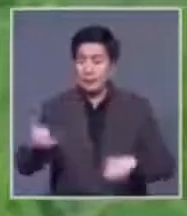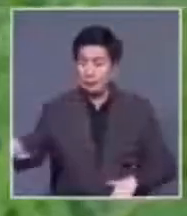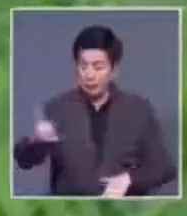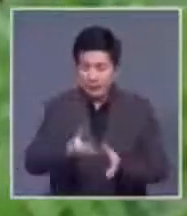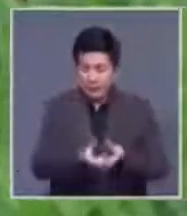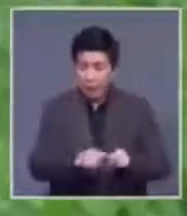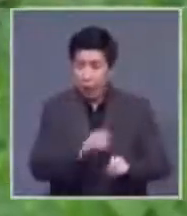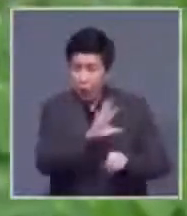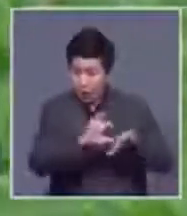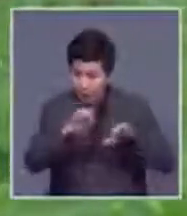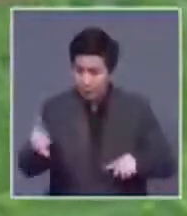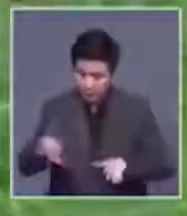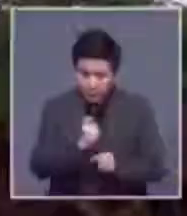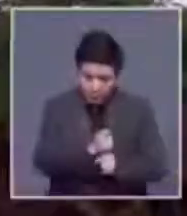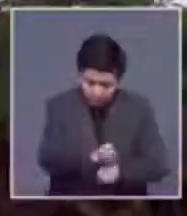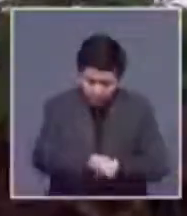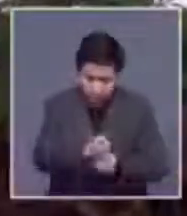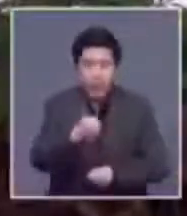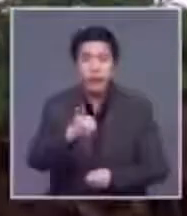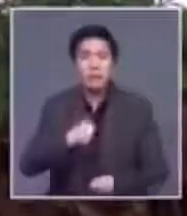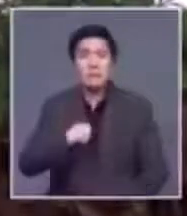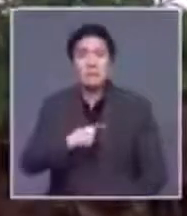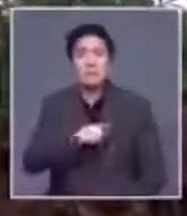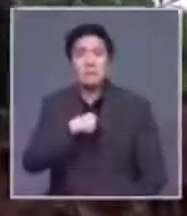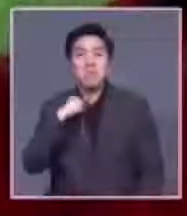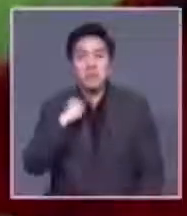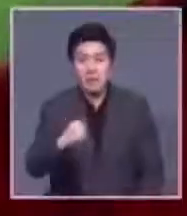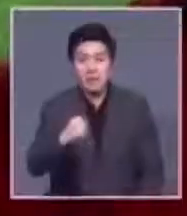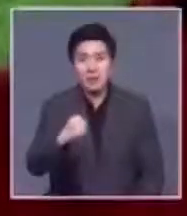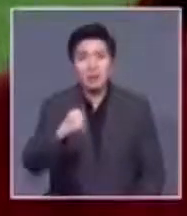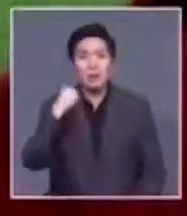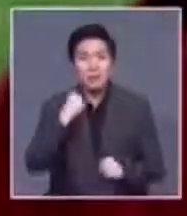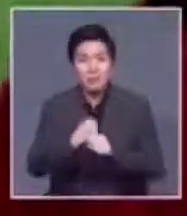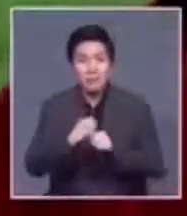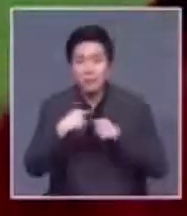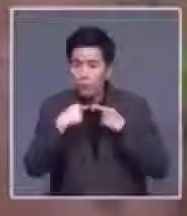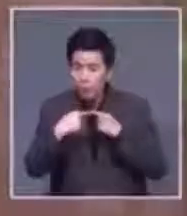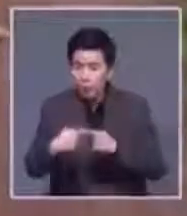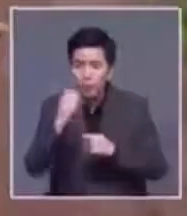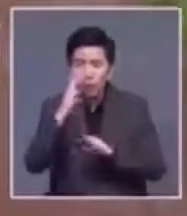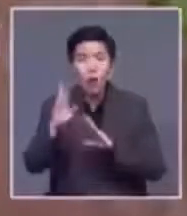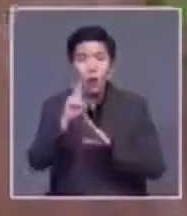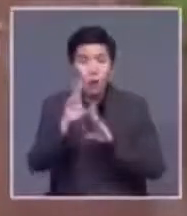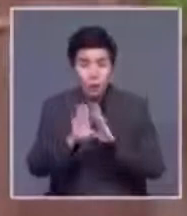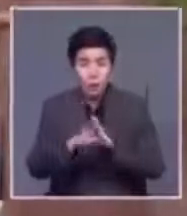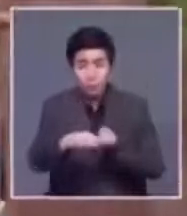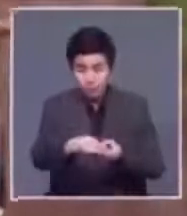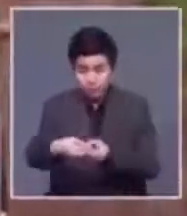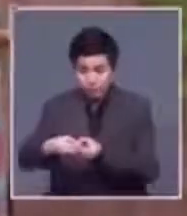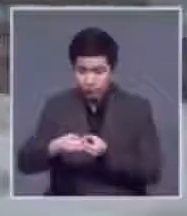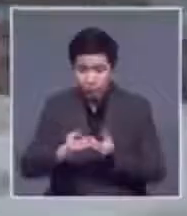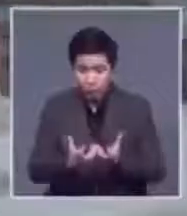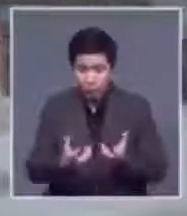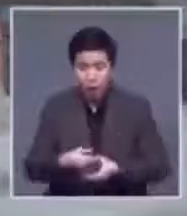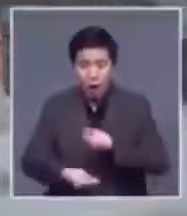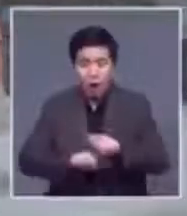ได้จึงทำให้เกิดความมั่นใจในการทำเกษตรมากขึ้นนอกจากนั้นเมื่อเข้าสู่ระบบของสหกรณ์การส่งผลผลิ